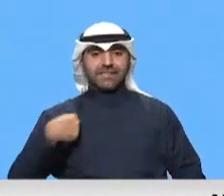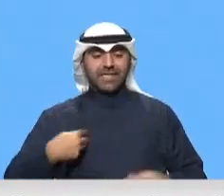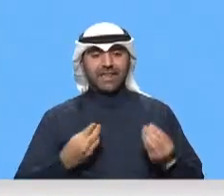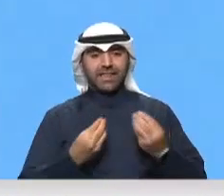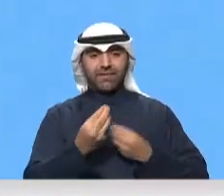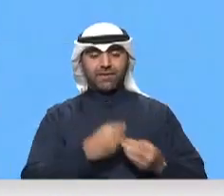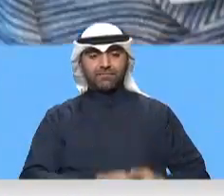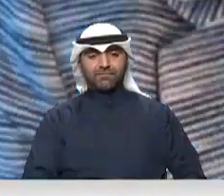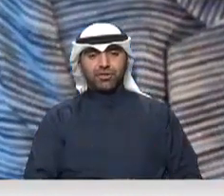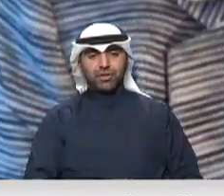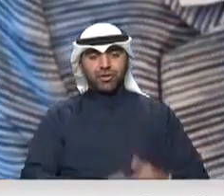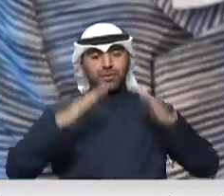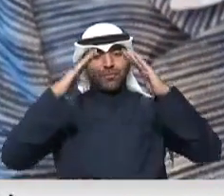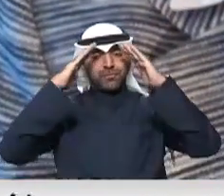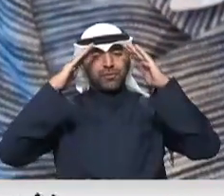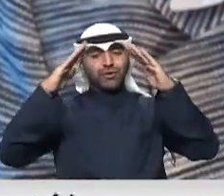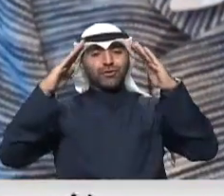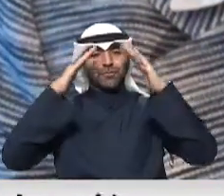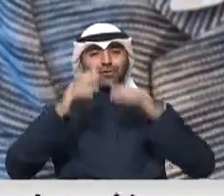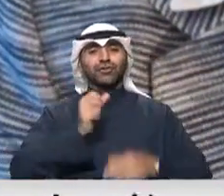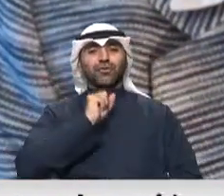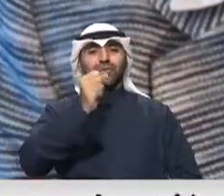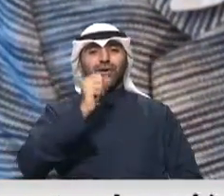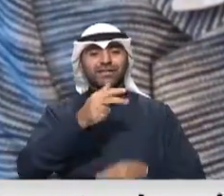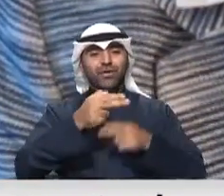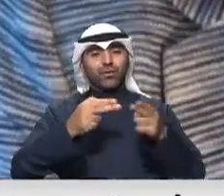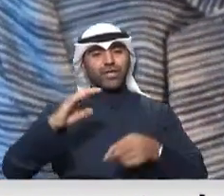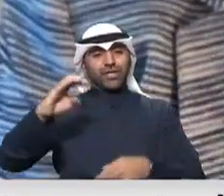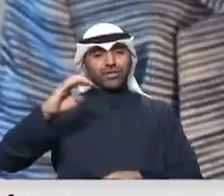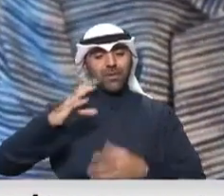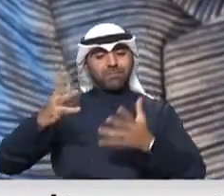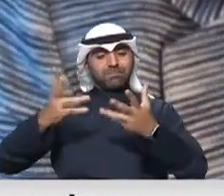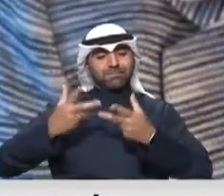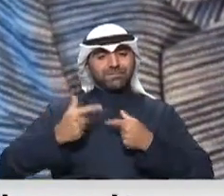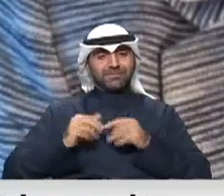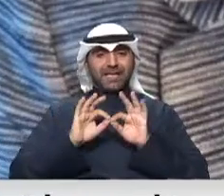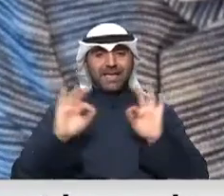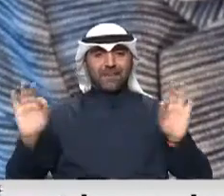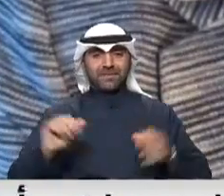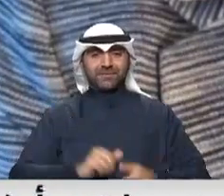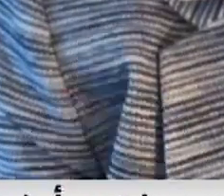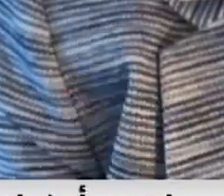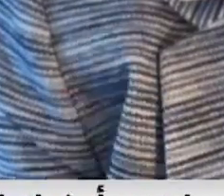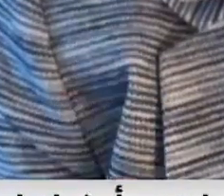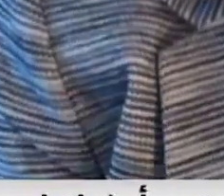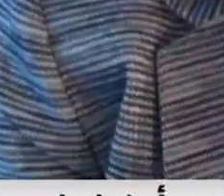إلى مراسلتنا من واشنطن داليا الكومي. إلى اللقاء.